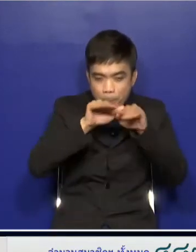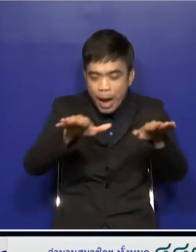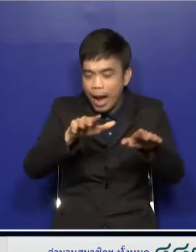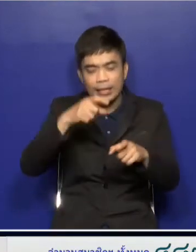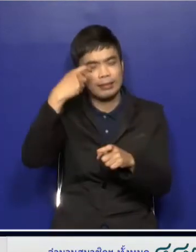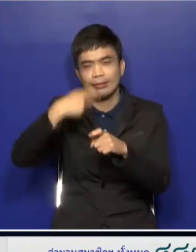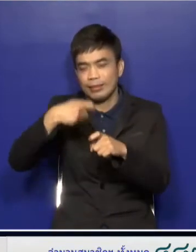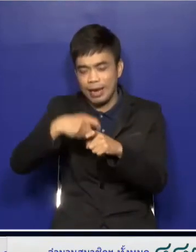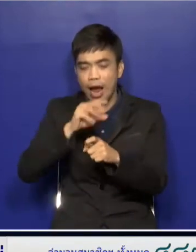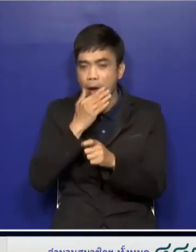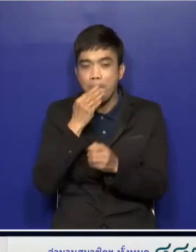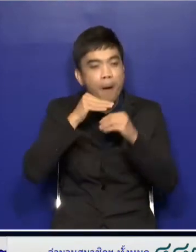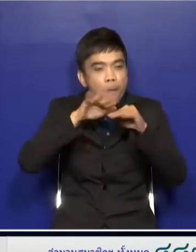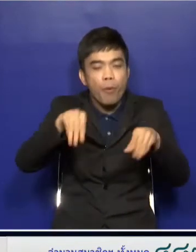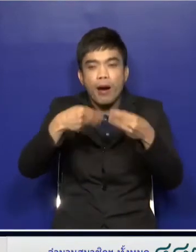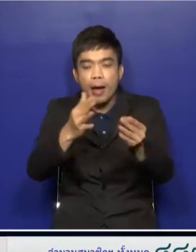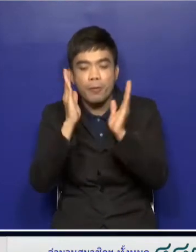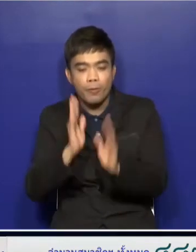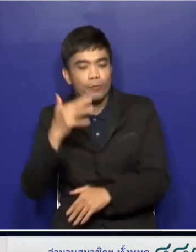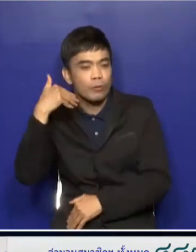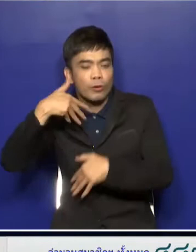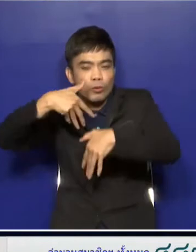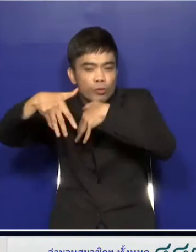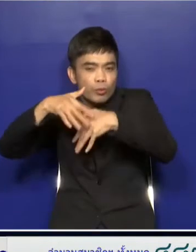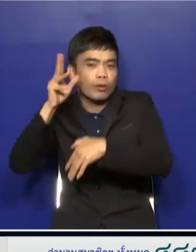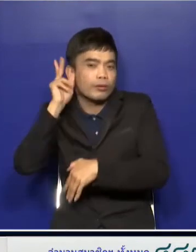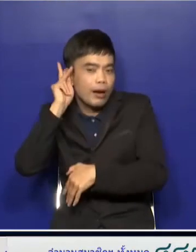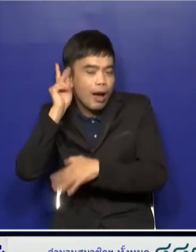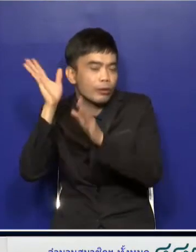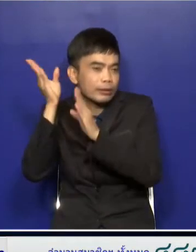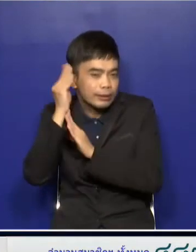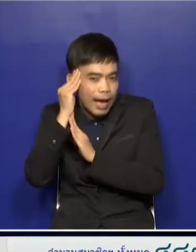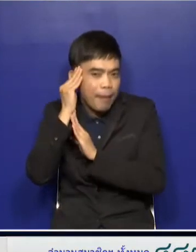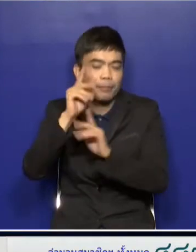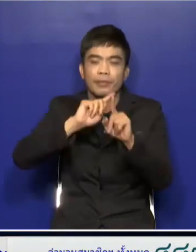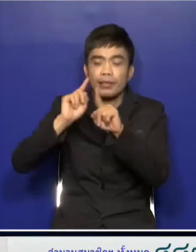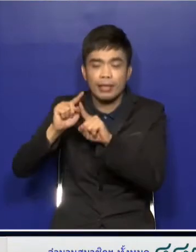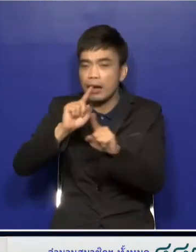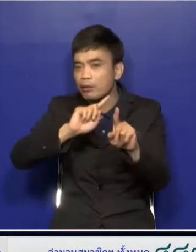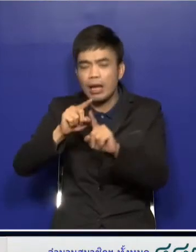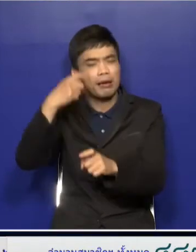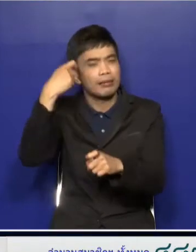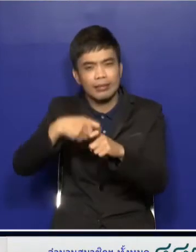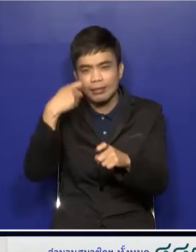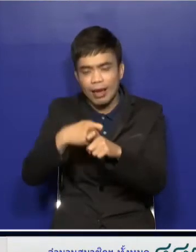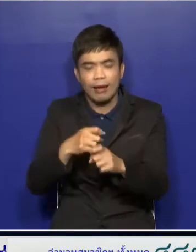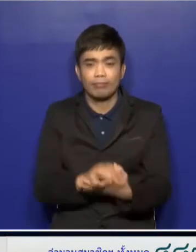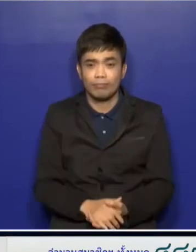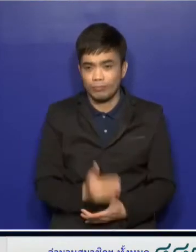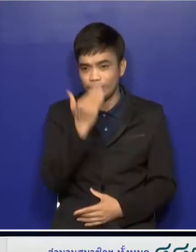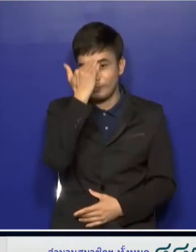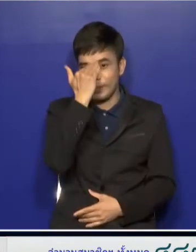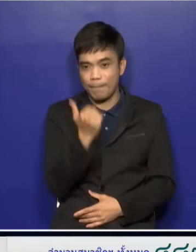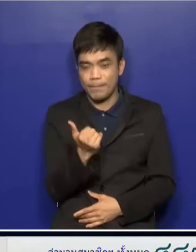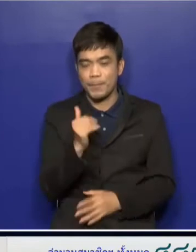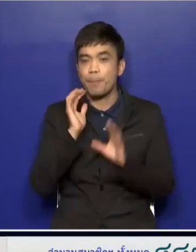ากเลยนะครับการที่ประชาชนจะรู้ข้อมูลอะไรแต่ละอย่างเนี่ยมันจะมีความซับซ้อนแล้วก็มีความยุ่งยากมากพอสมควรเพราะรัฐเนี่ยมักจะคิดว่าตั